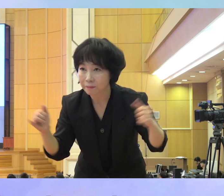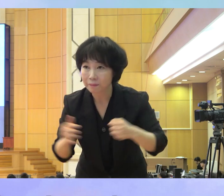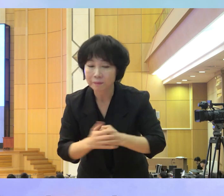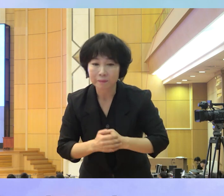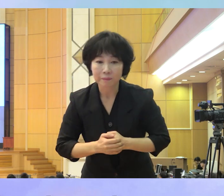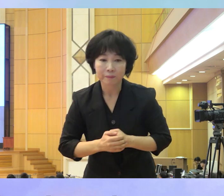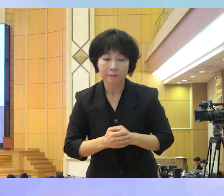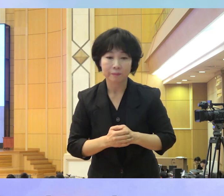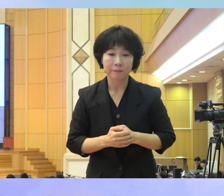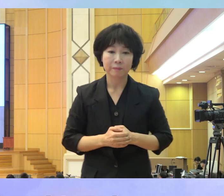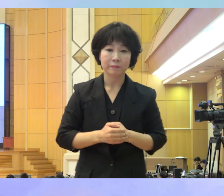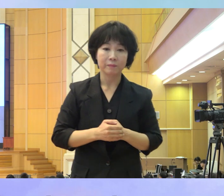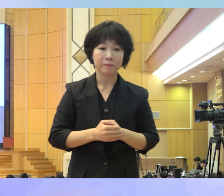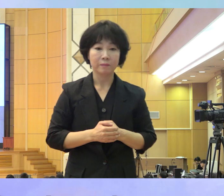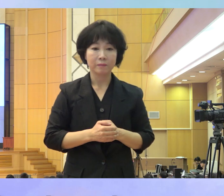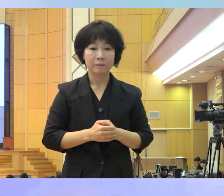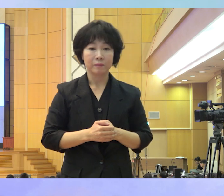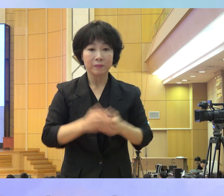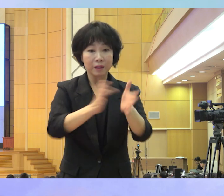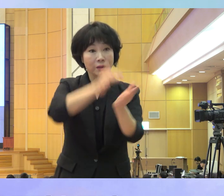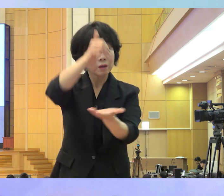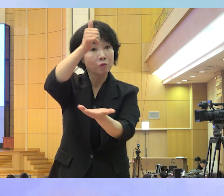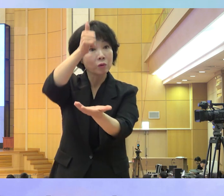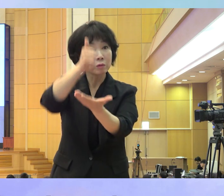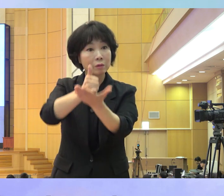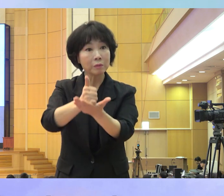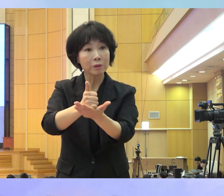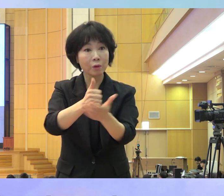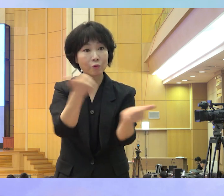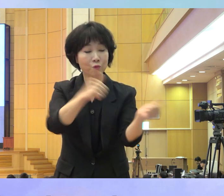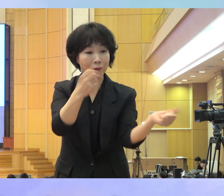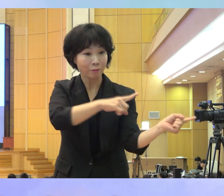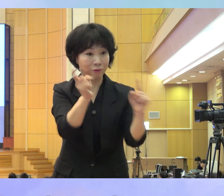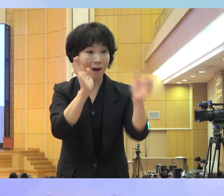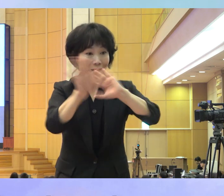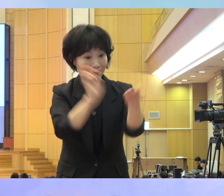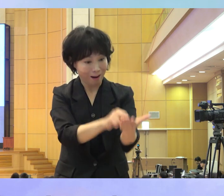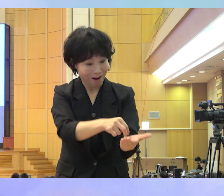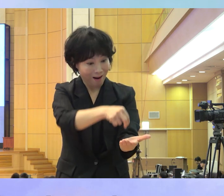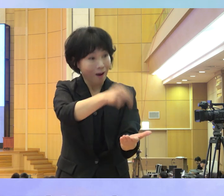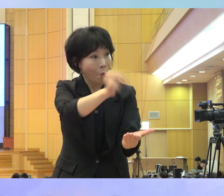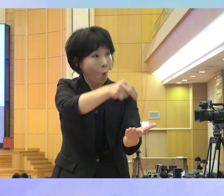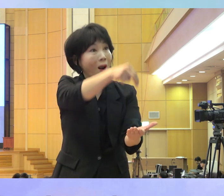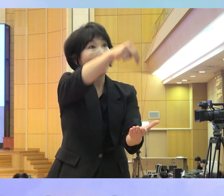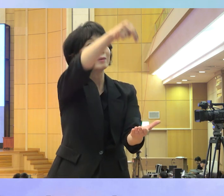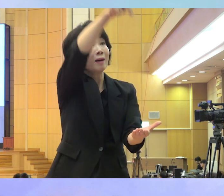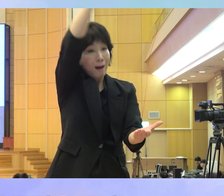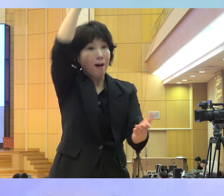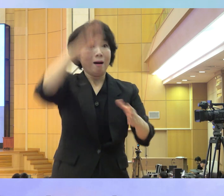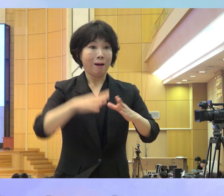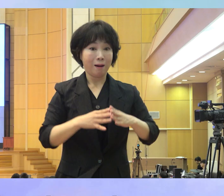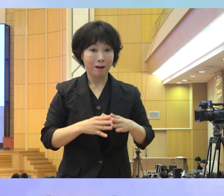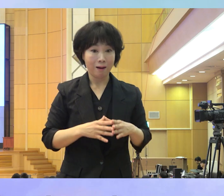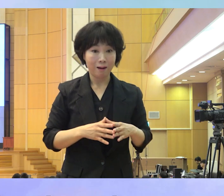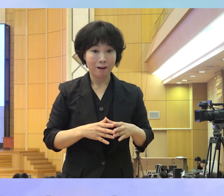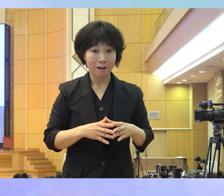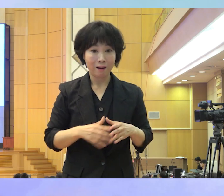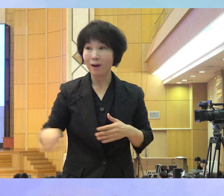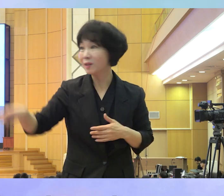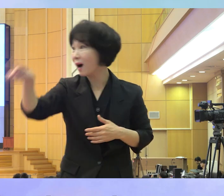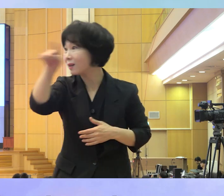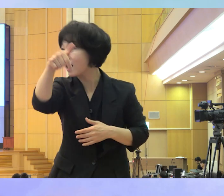주님 승천할 때도 보시고 다시 오실 때에도 갈릴리 사람들아